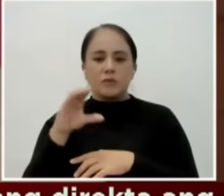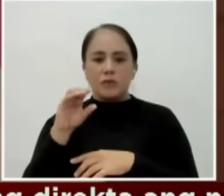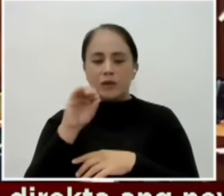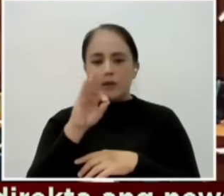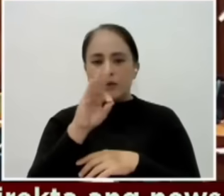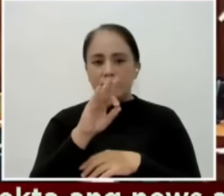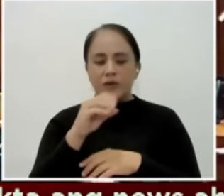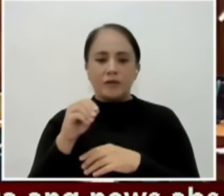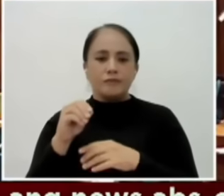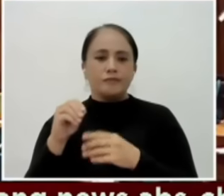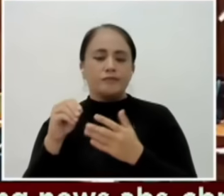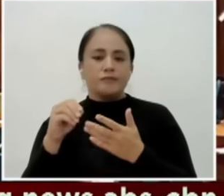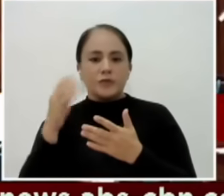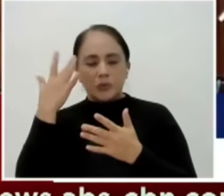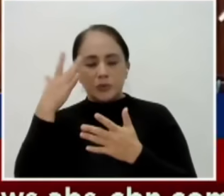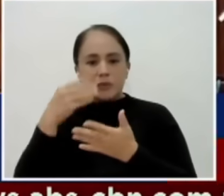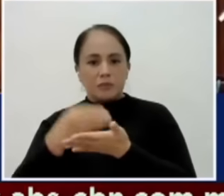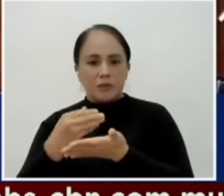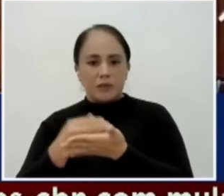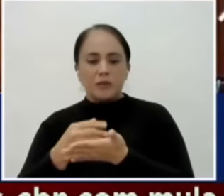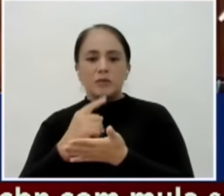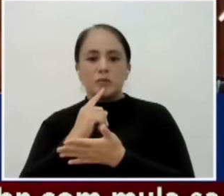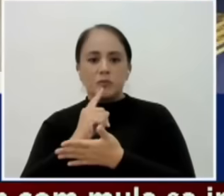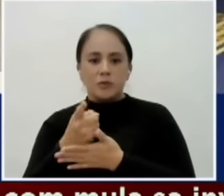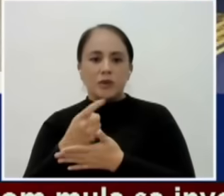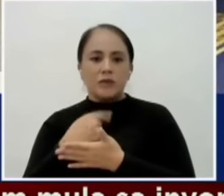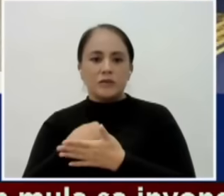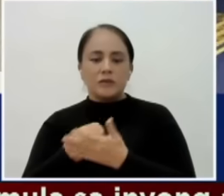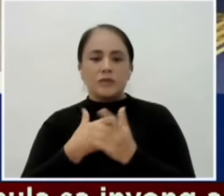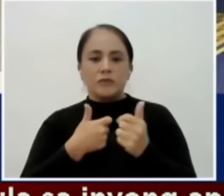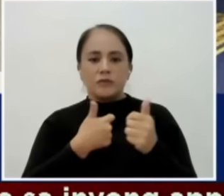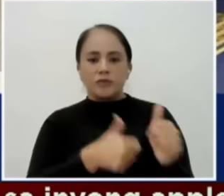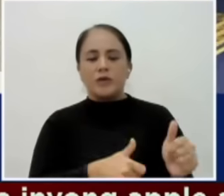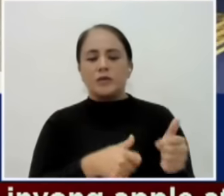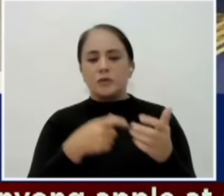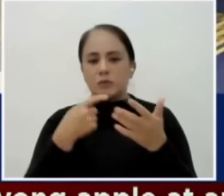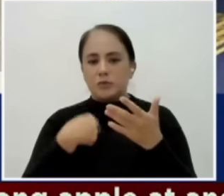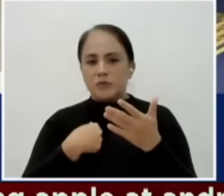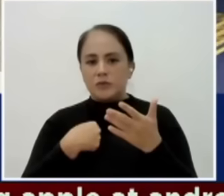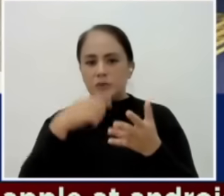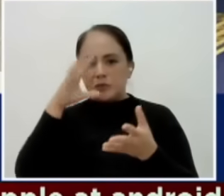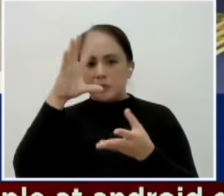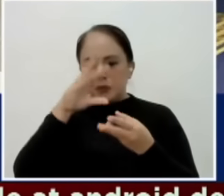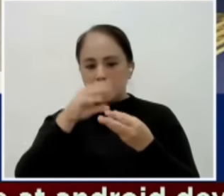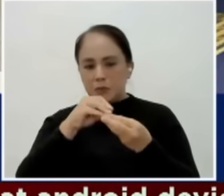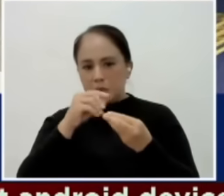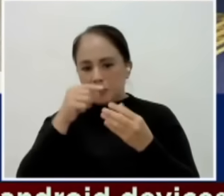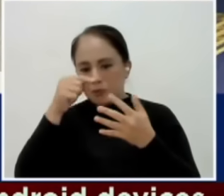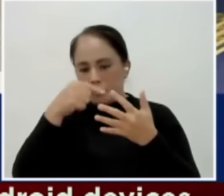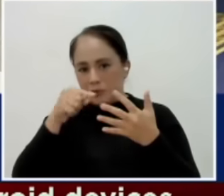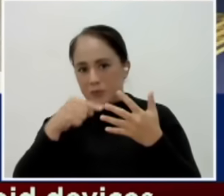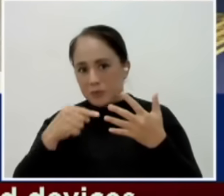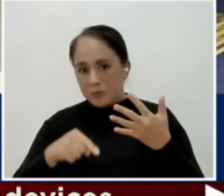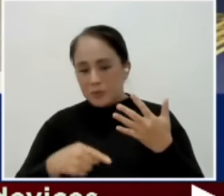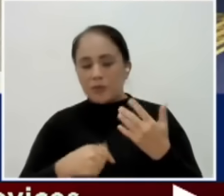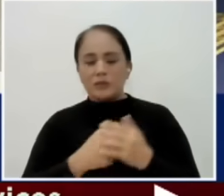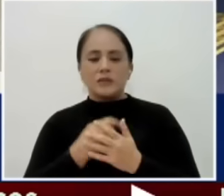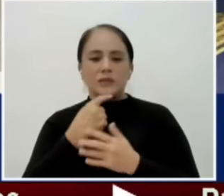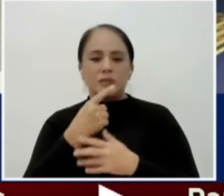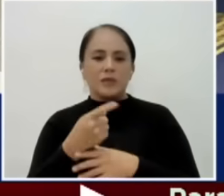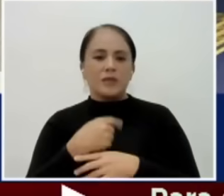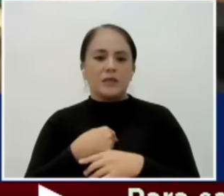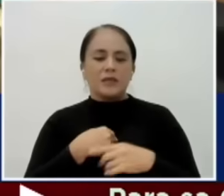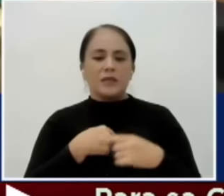at 2022 ay maituturing na compliant sa liquidation sa COA. Kinilala ni Kimbo ang mga ito na Anti-Money